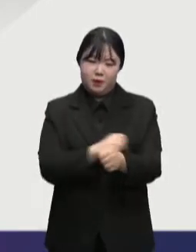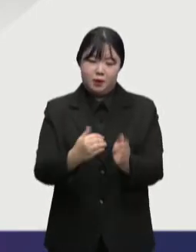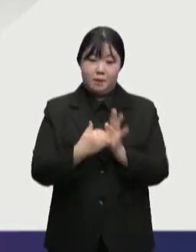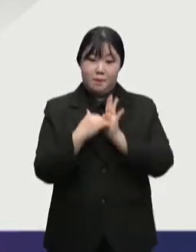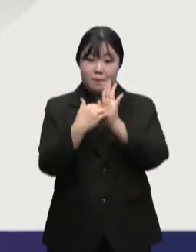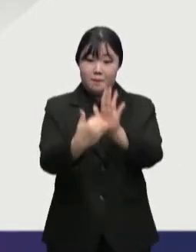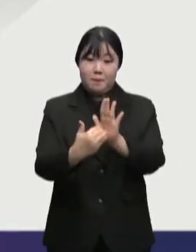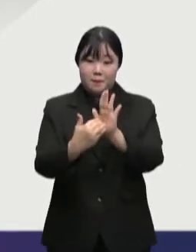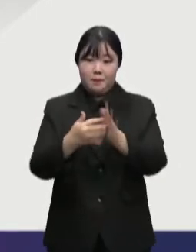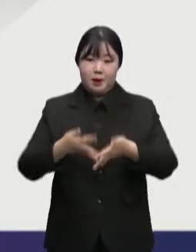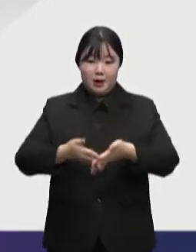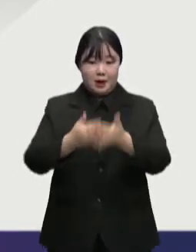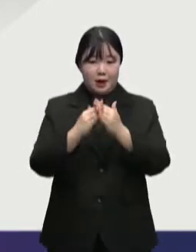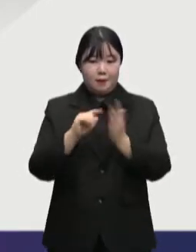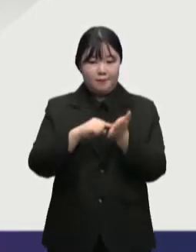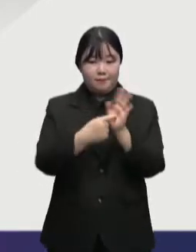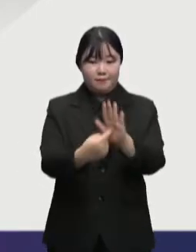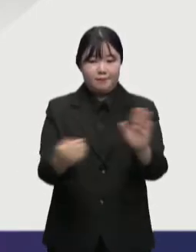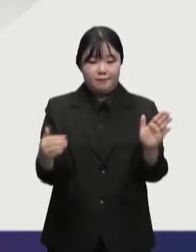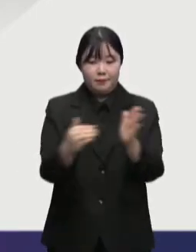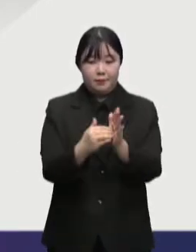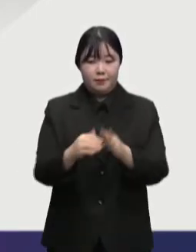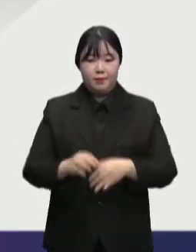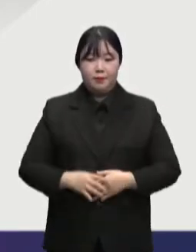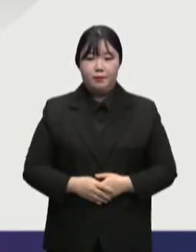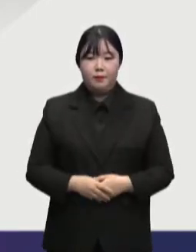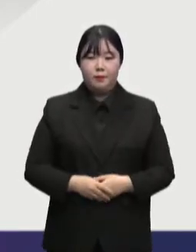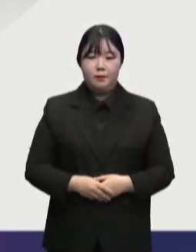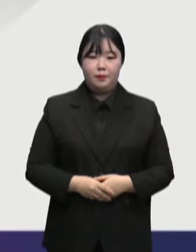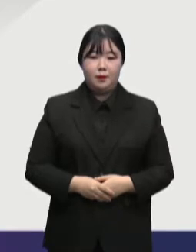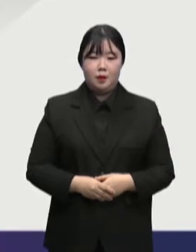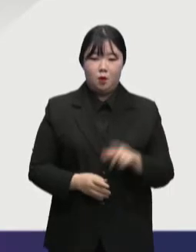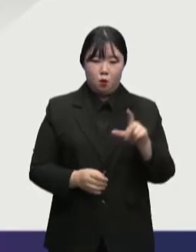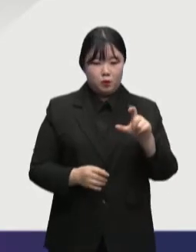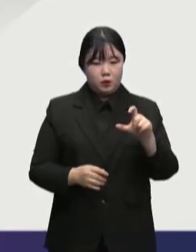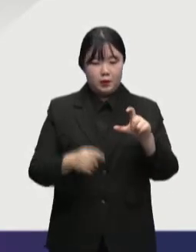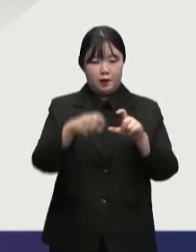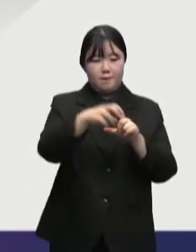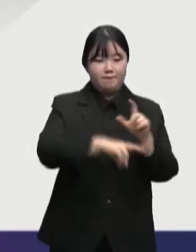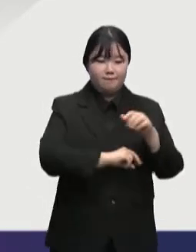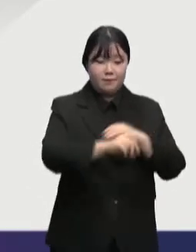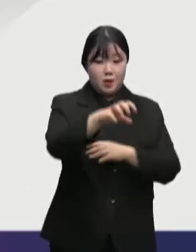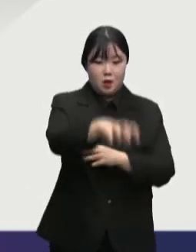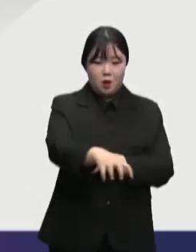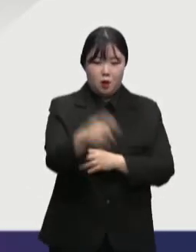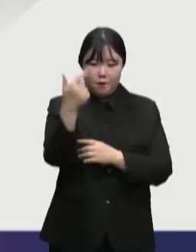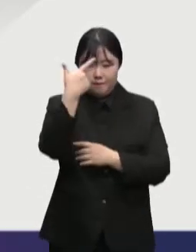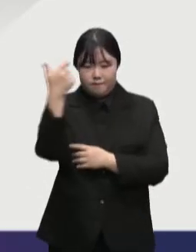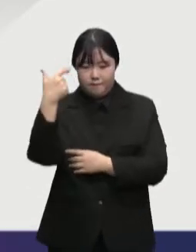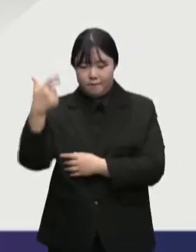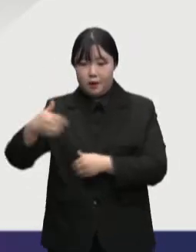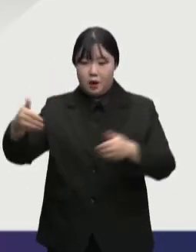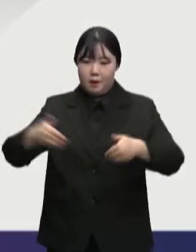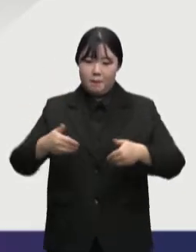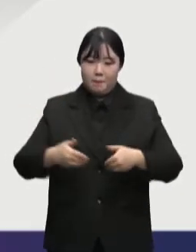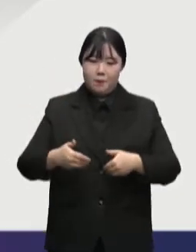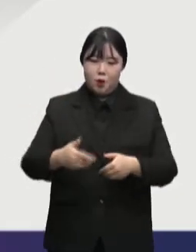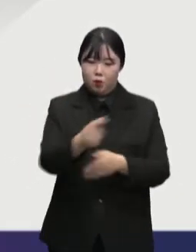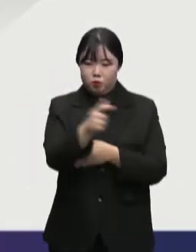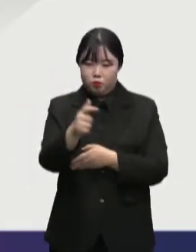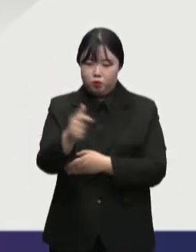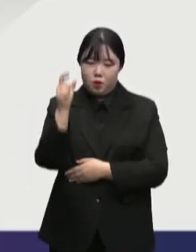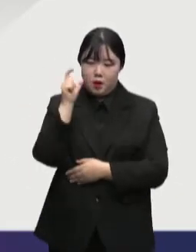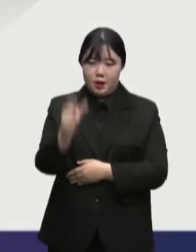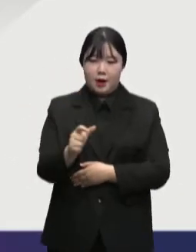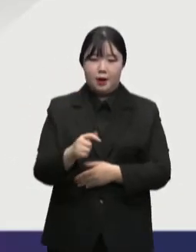대책을 세운다고 보도했는데요. 50개역에 발열 체크기를 설치하고 전통시장 등의 방역 소독을 강화한다고